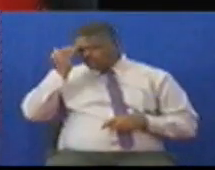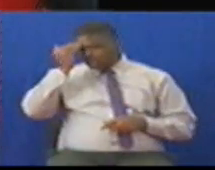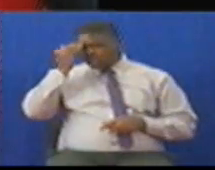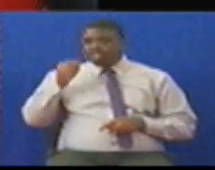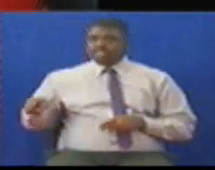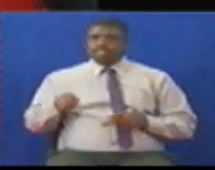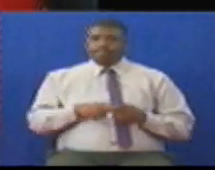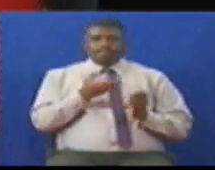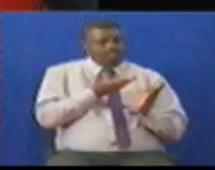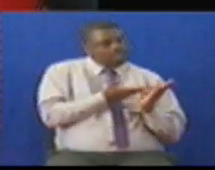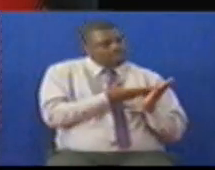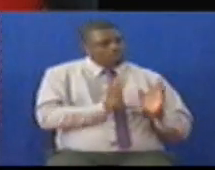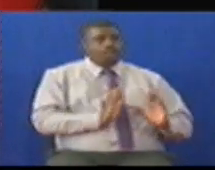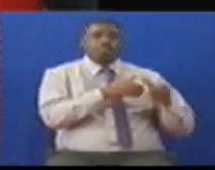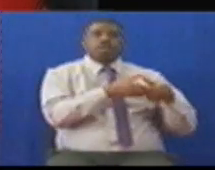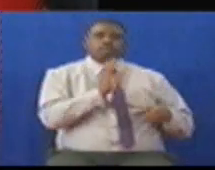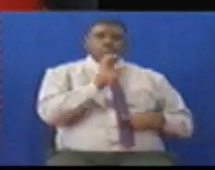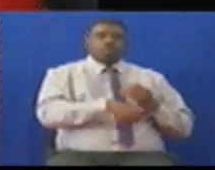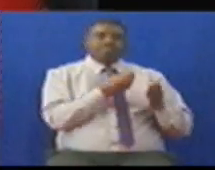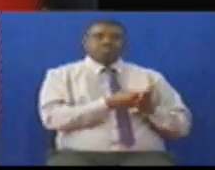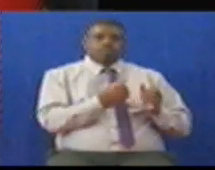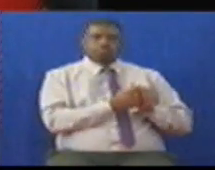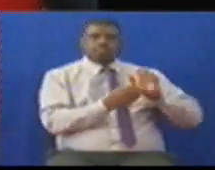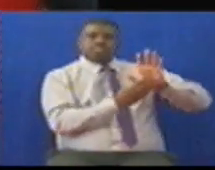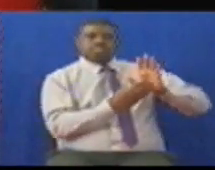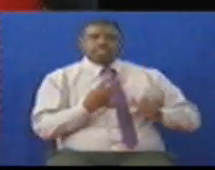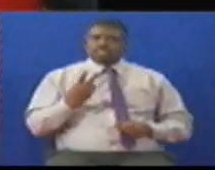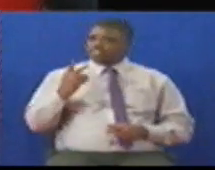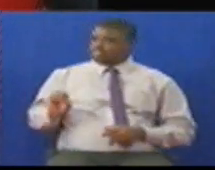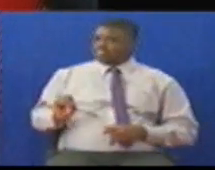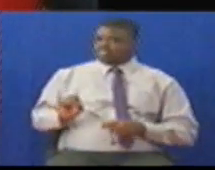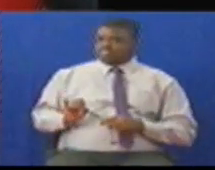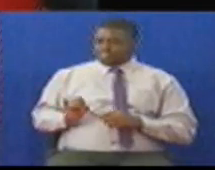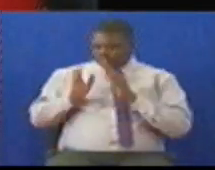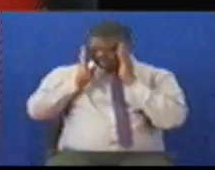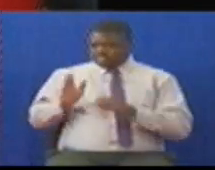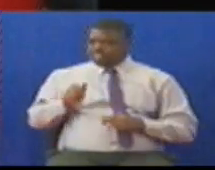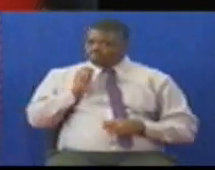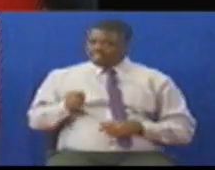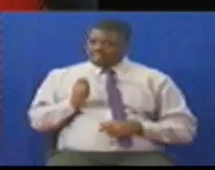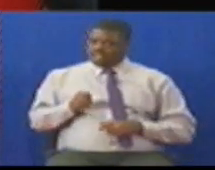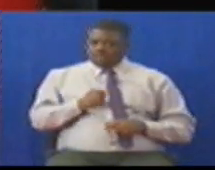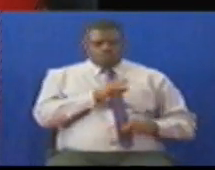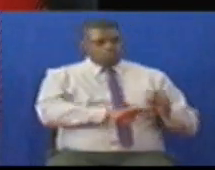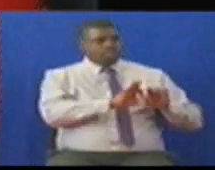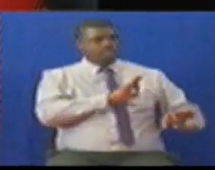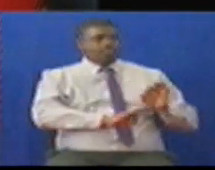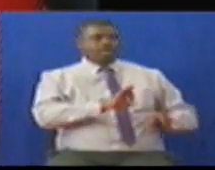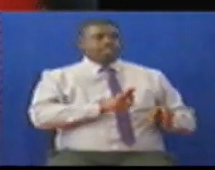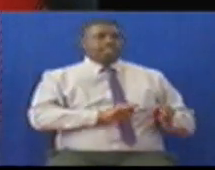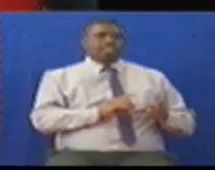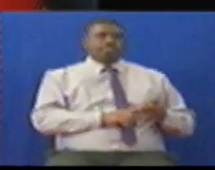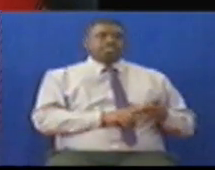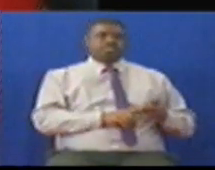wa mapendekezo ya kamati kwa mwaka wa fedha 2020. Mheshimiwa Speaker, uchambuzi wa kamati katika mapitio na